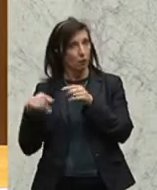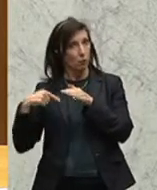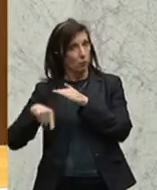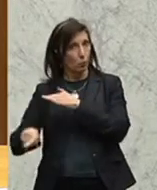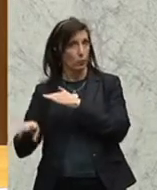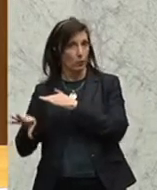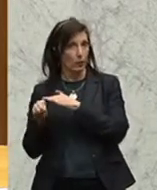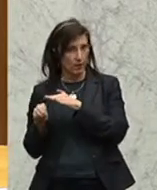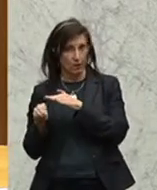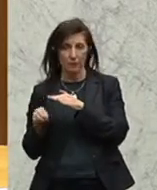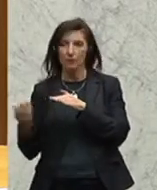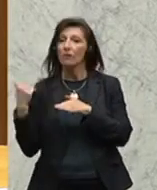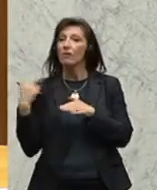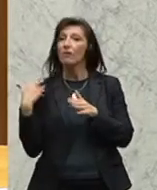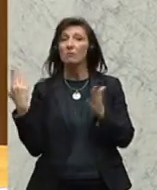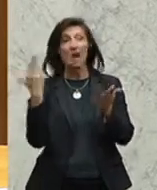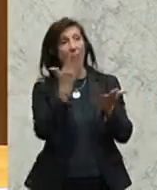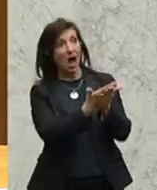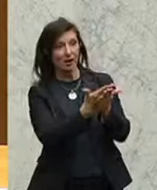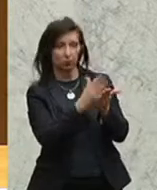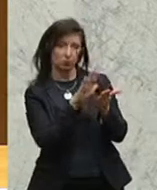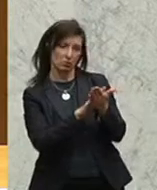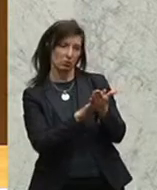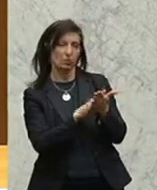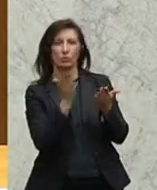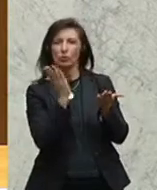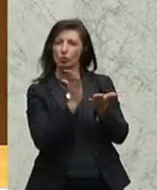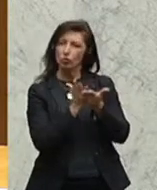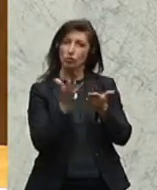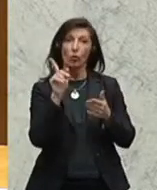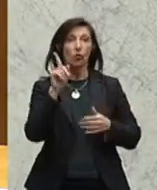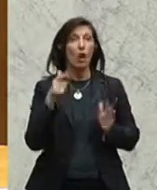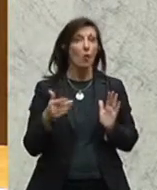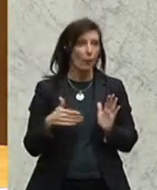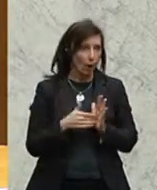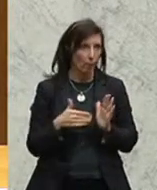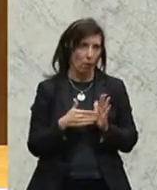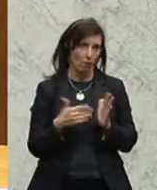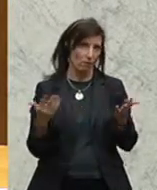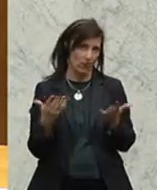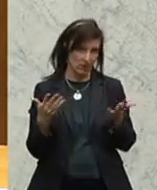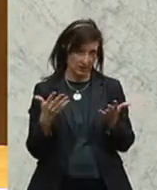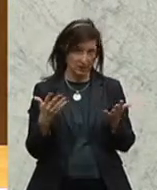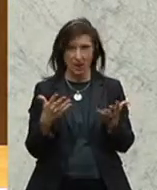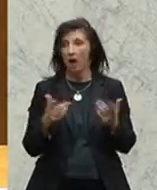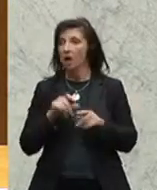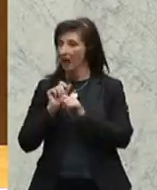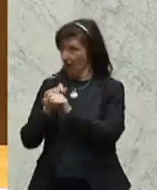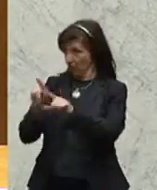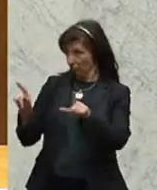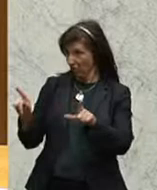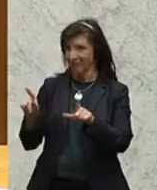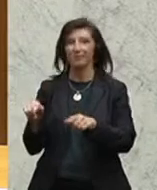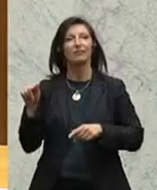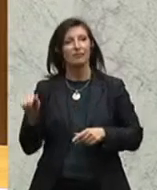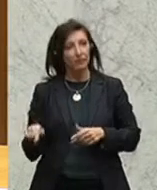bei der Einreichung des Angebotes und dann nur über schriftliche Zustimmung des Auslobers sozusagen einen